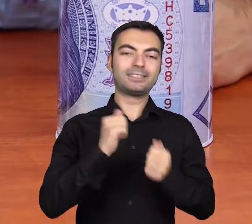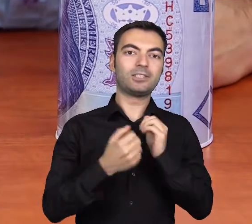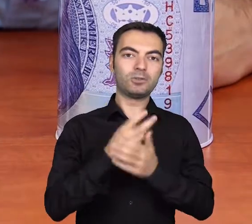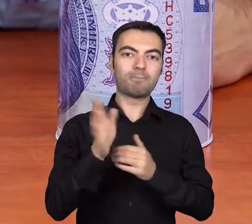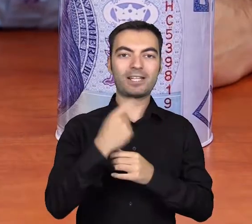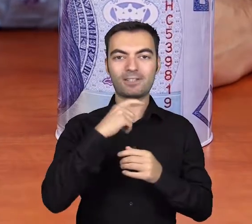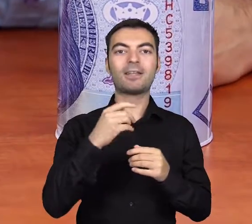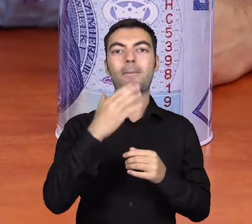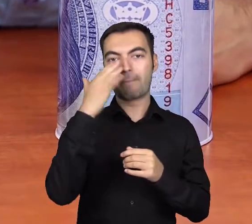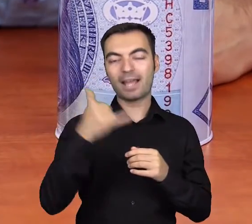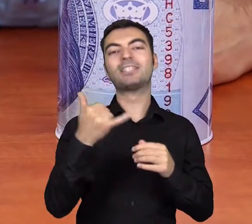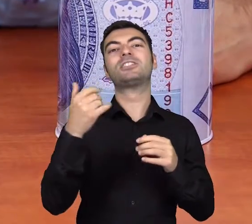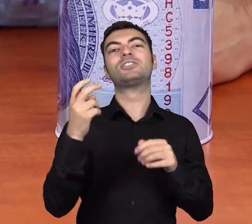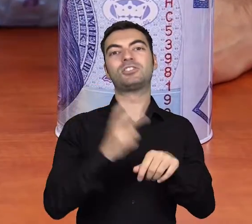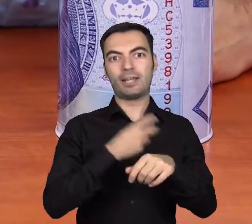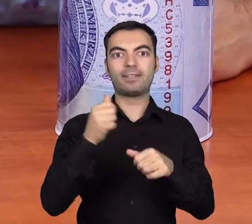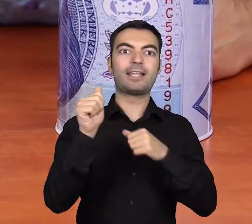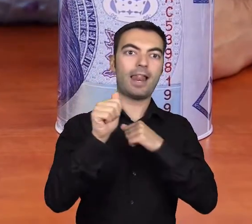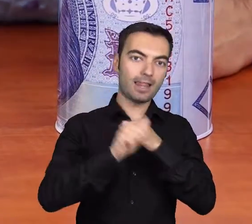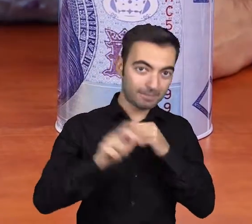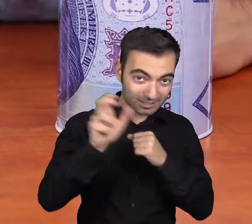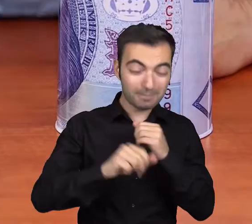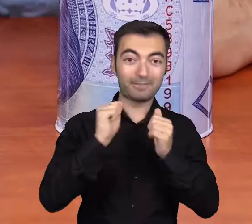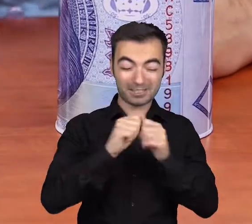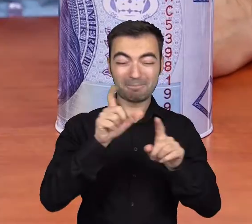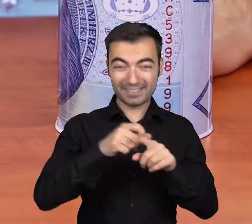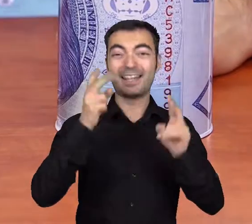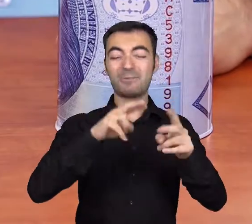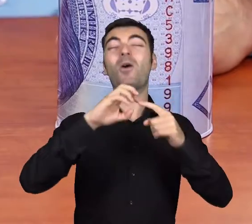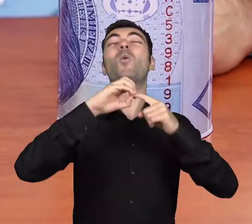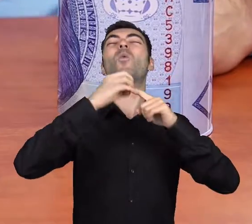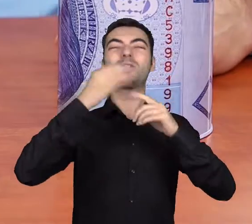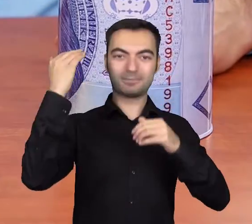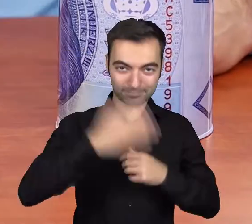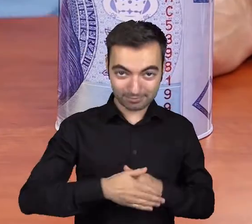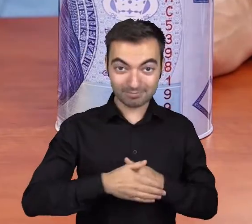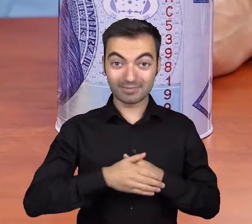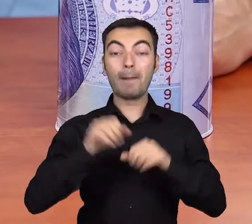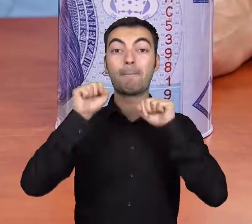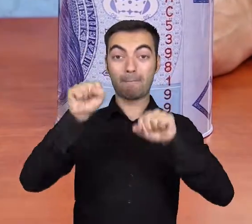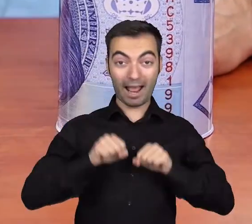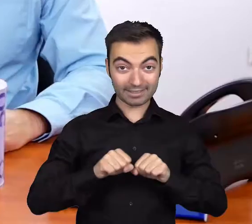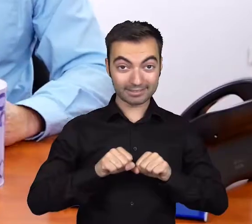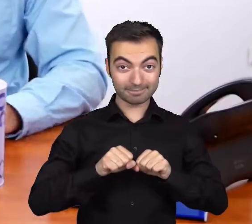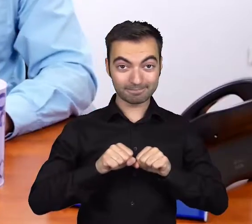styczeń, luty, marzec, kwiecień, maj, czerwiec, lipiec, sierpień, wrzesień, październik, listopad, grudzień. Wtedy bank